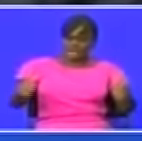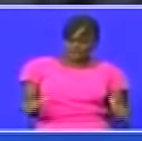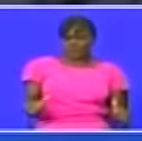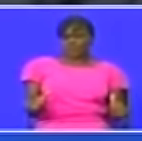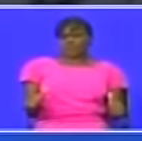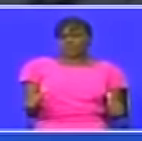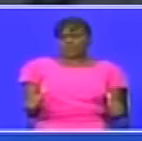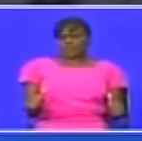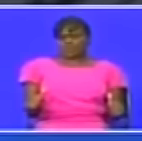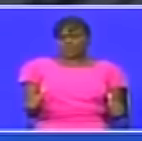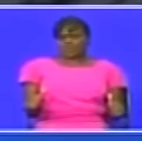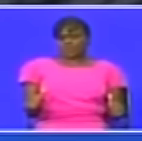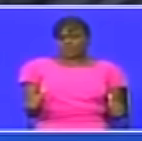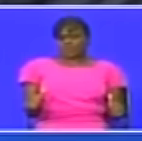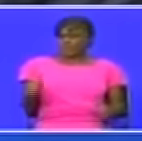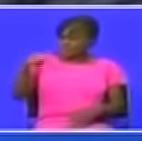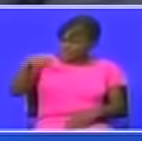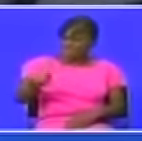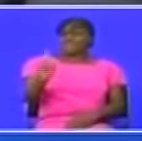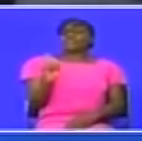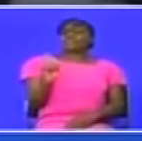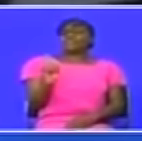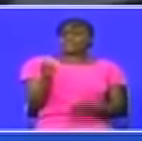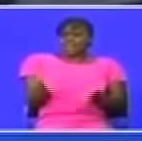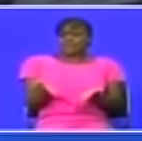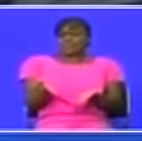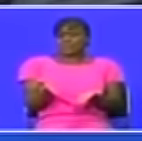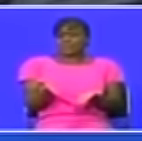Kidero's people. We go to yourself.